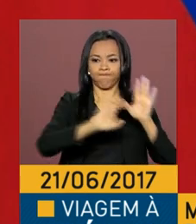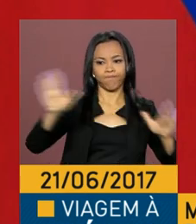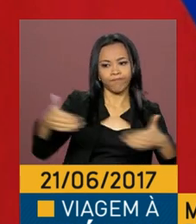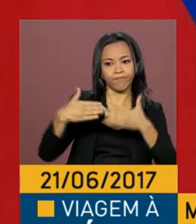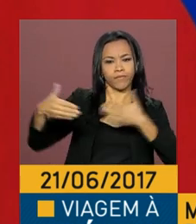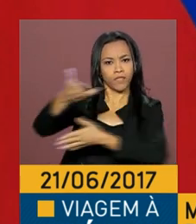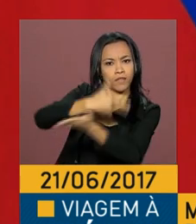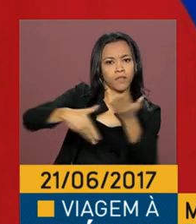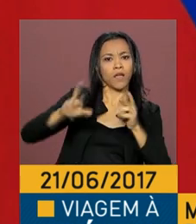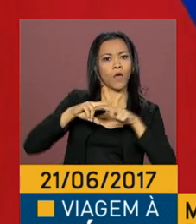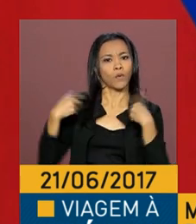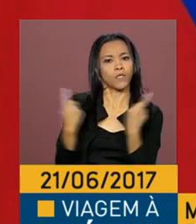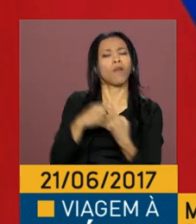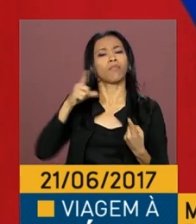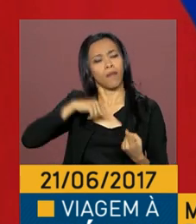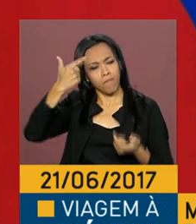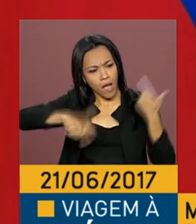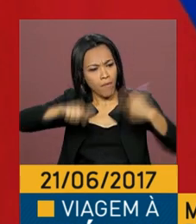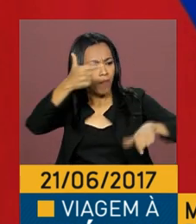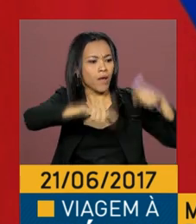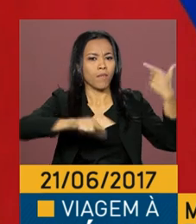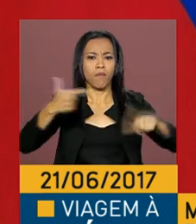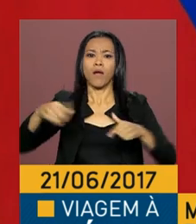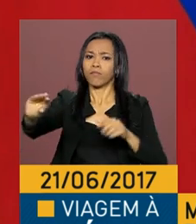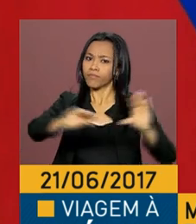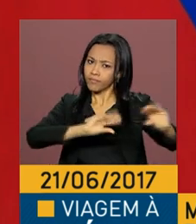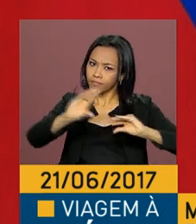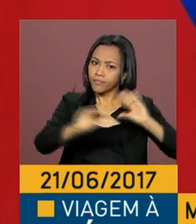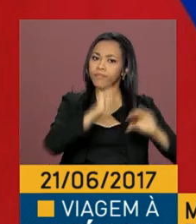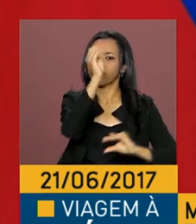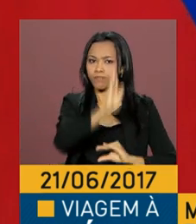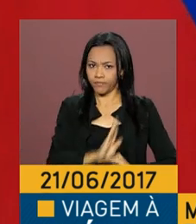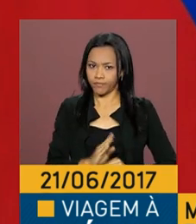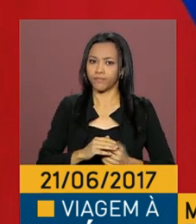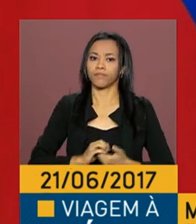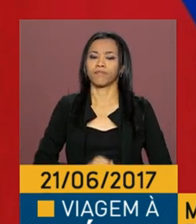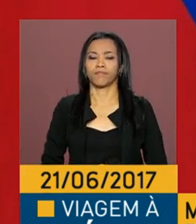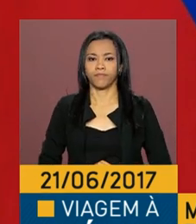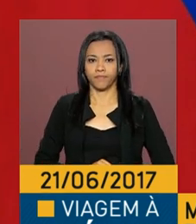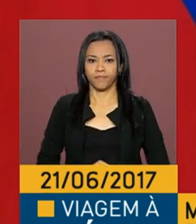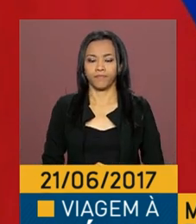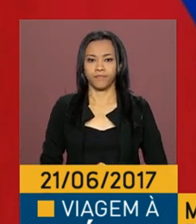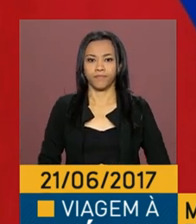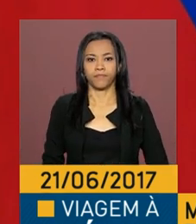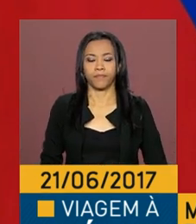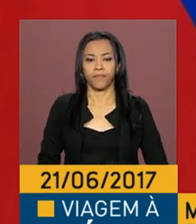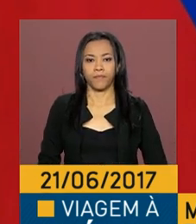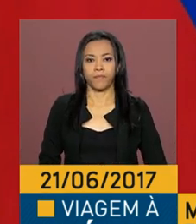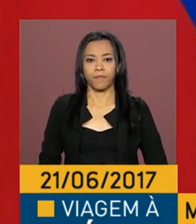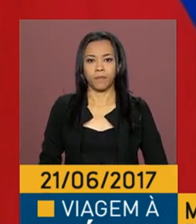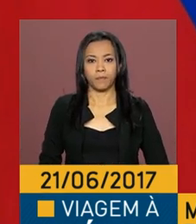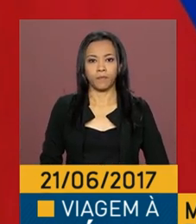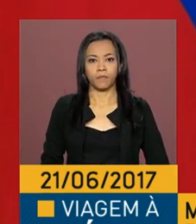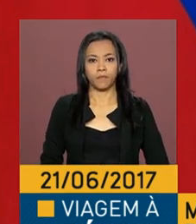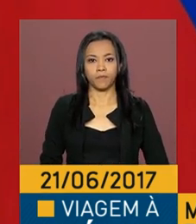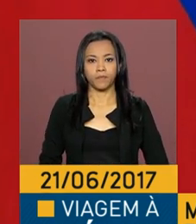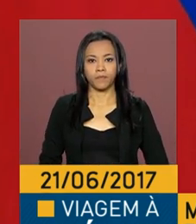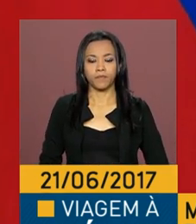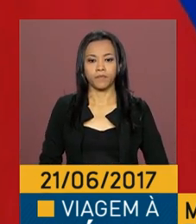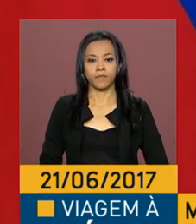espaço igualmente para mais e mais investimentos no Brasil. Но перед нами